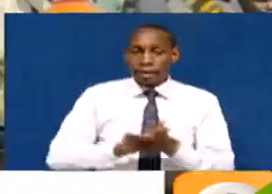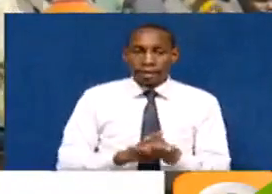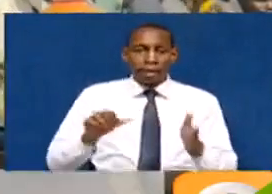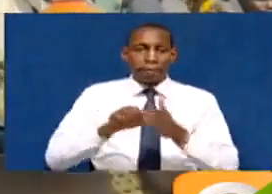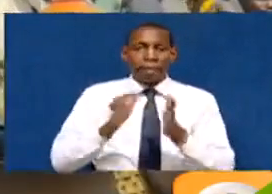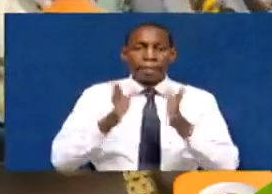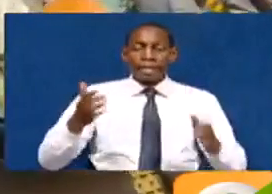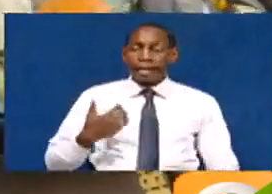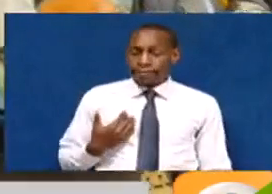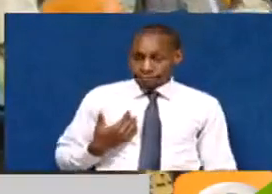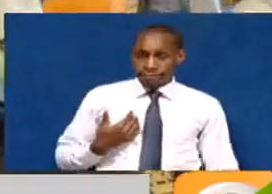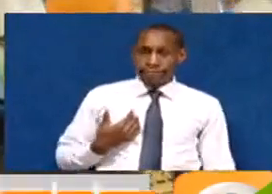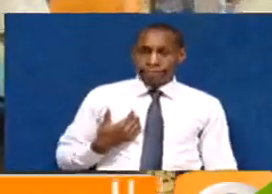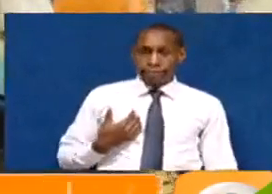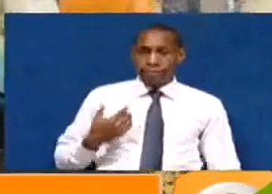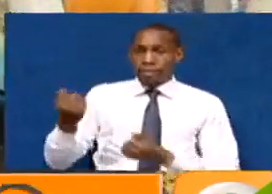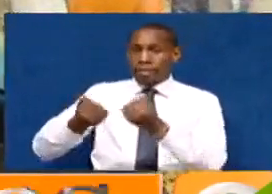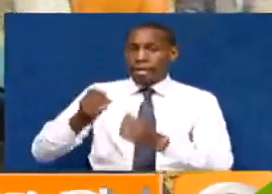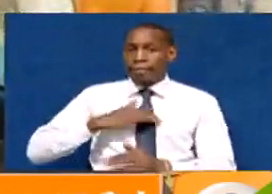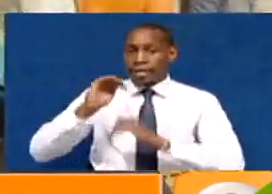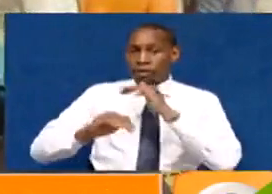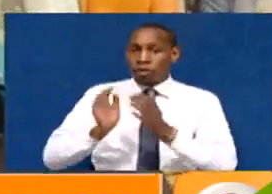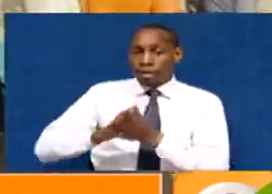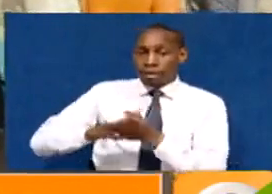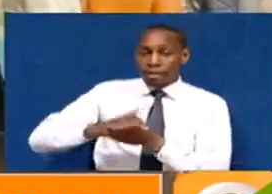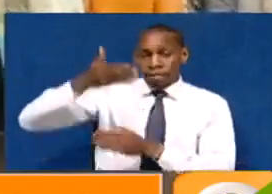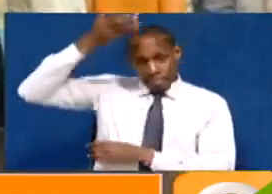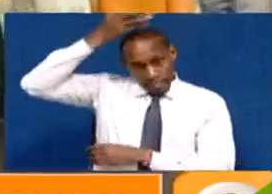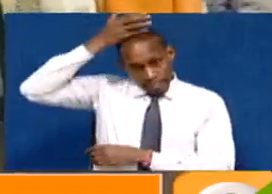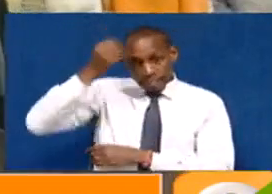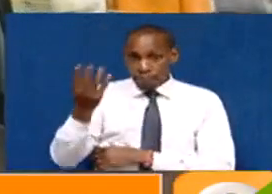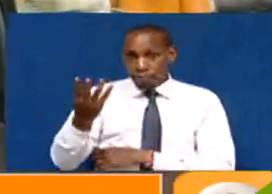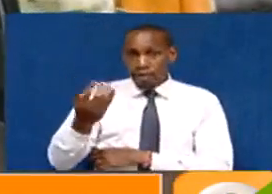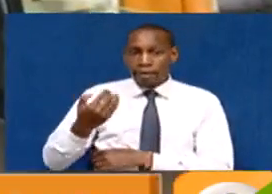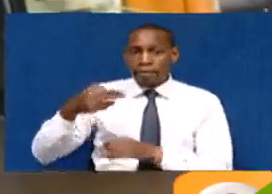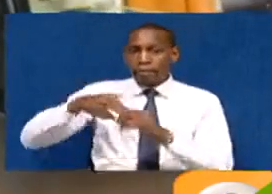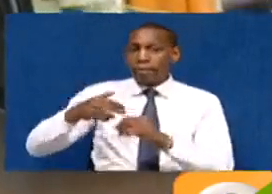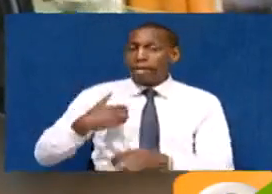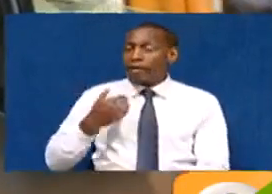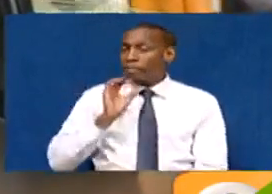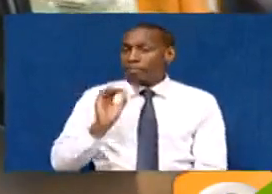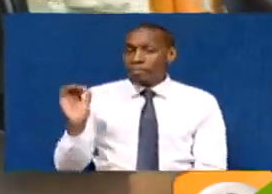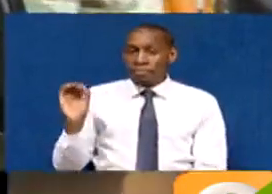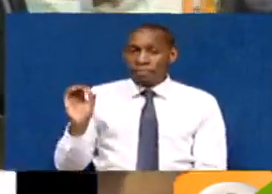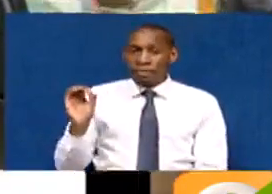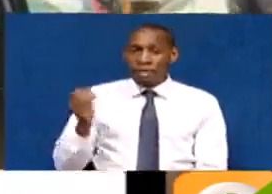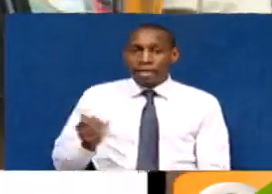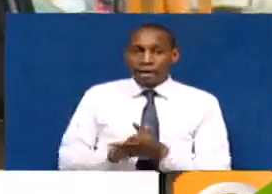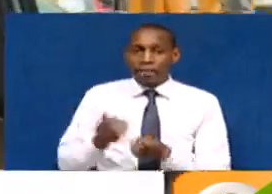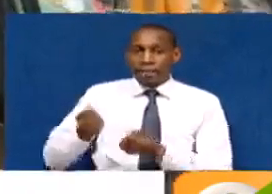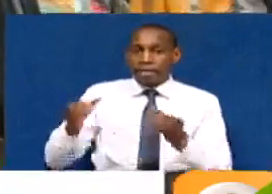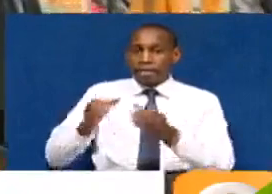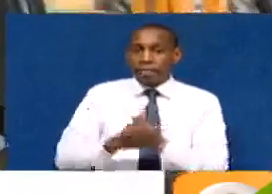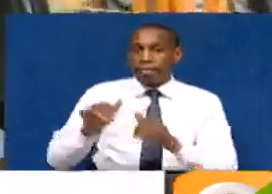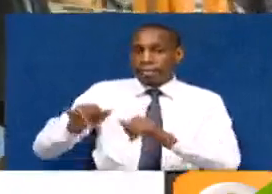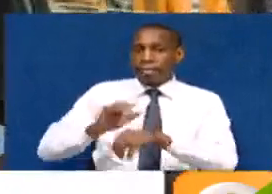tuko na shida kubwa sana. Magari zangu zote nne zote hazina mafuta. Nimekuja na hii ndogo, nimekaa hapa